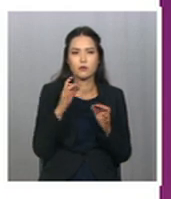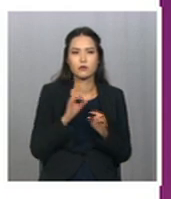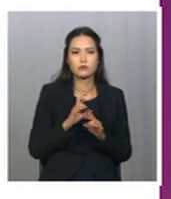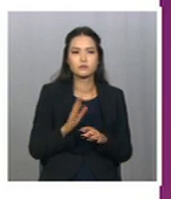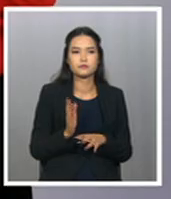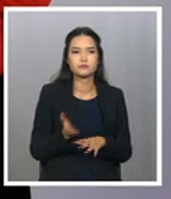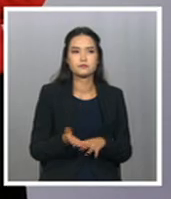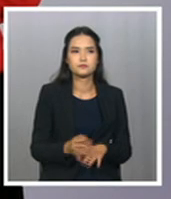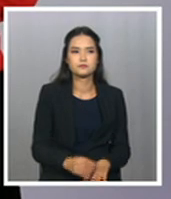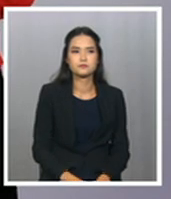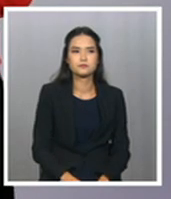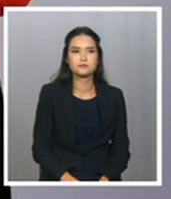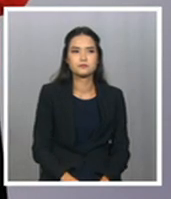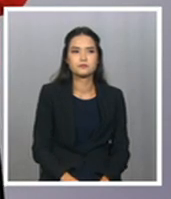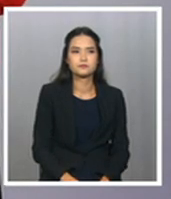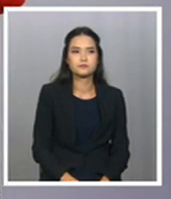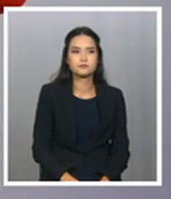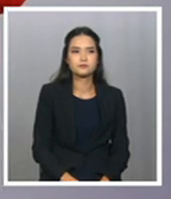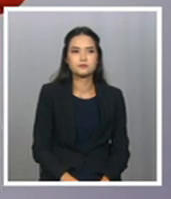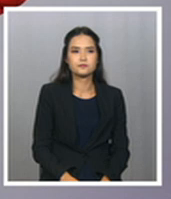келеді.